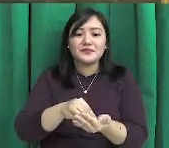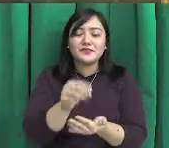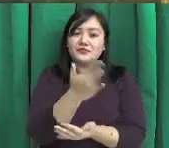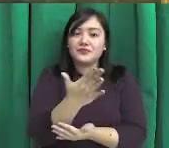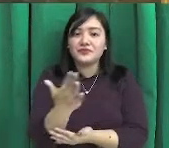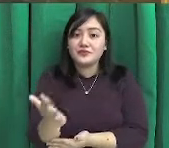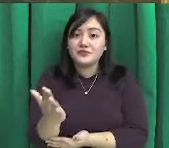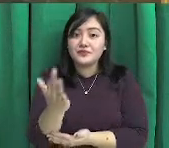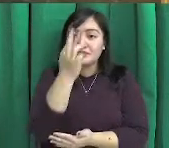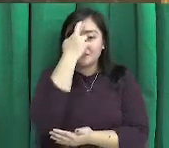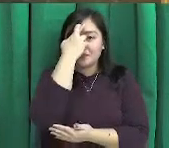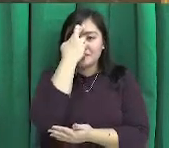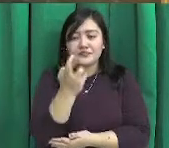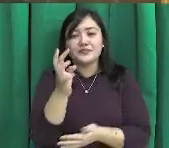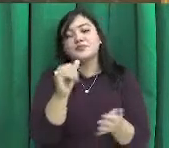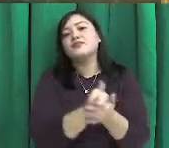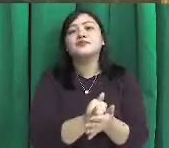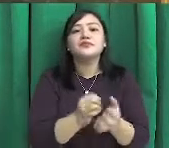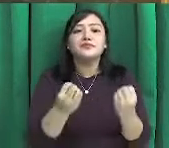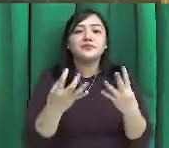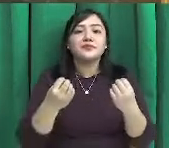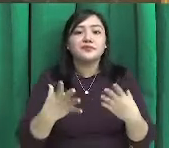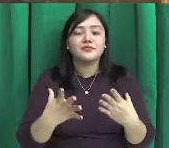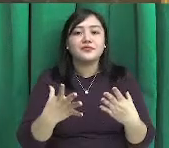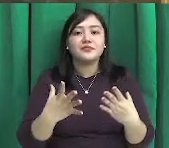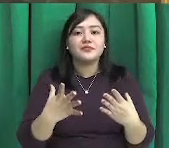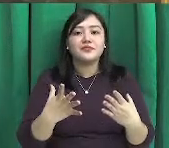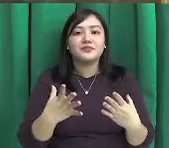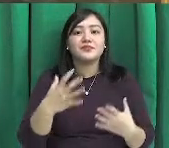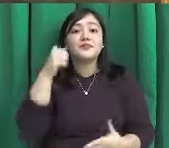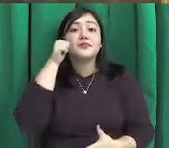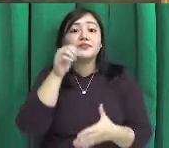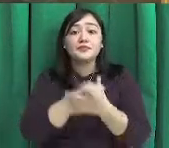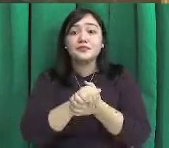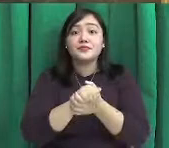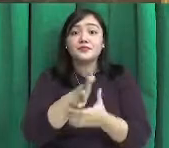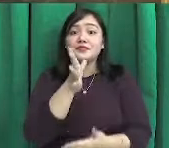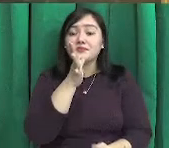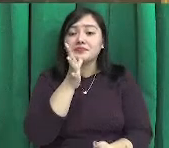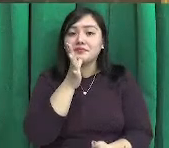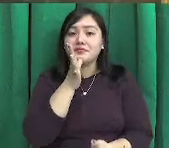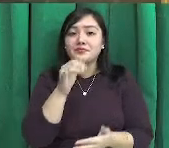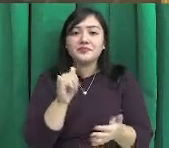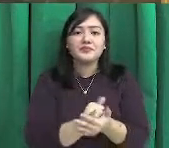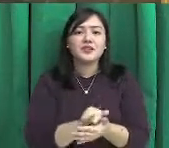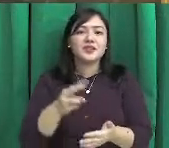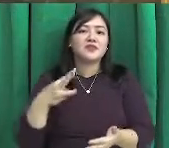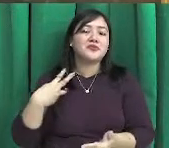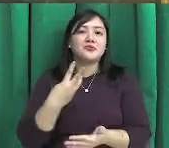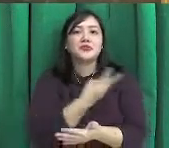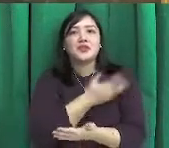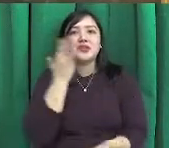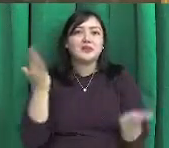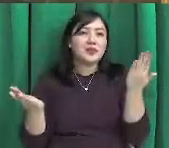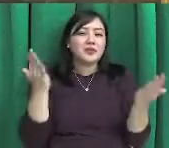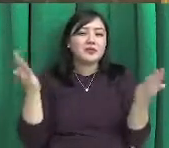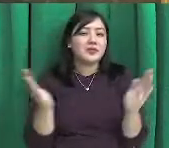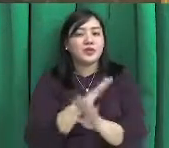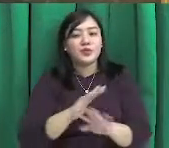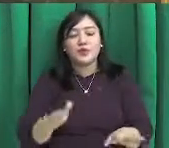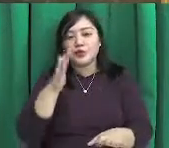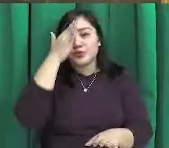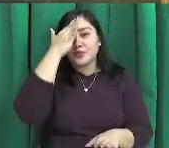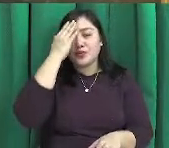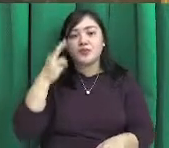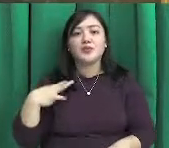tao, lalo-lalo sa mga ina ng tahanan, na hindi po natin napapansin, mga kapatid. Medyo nakakaligtaan